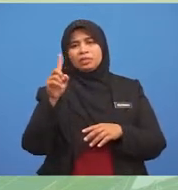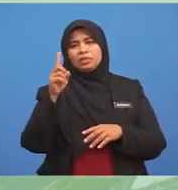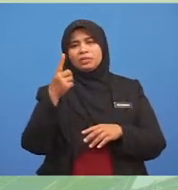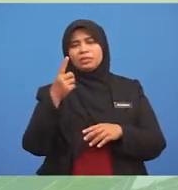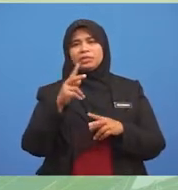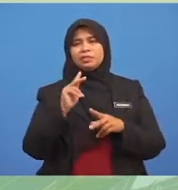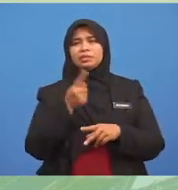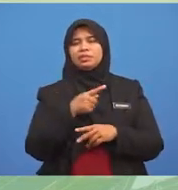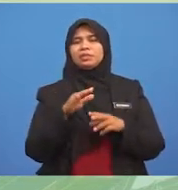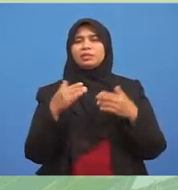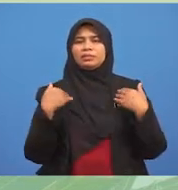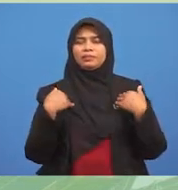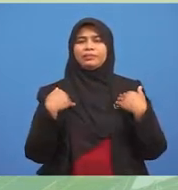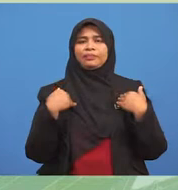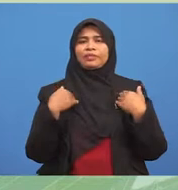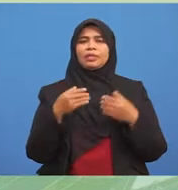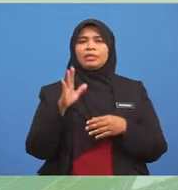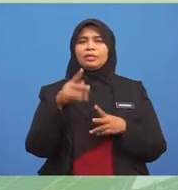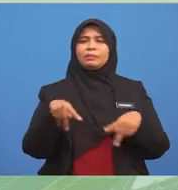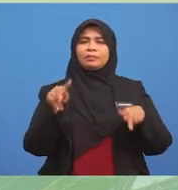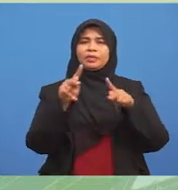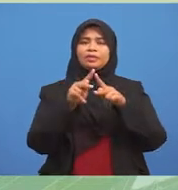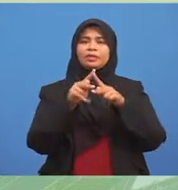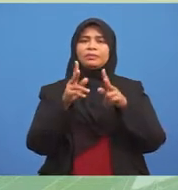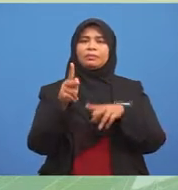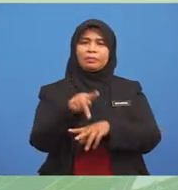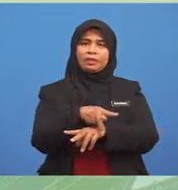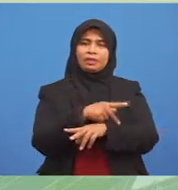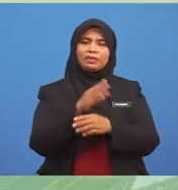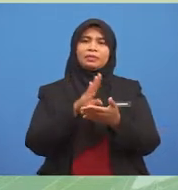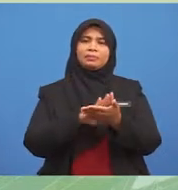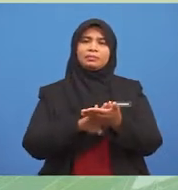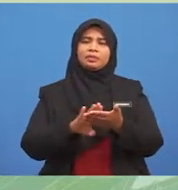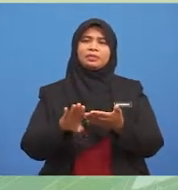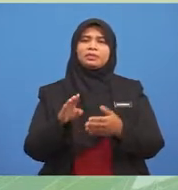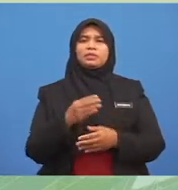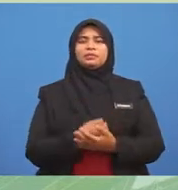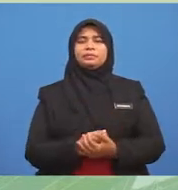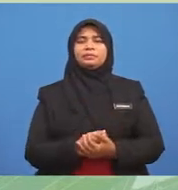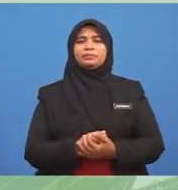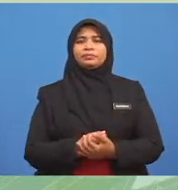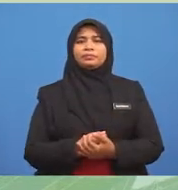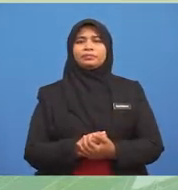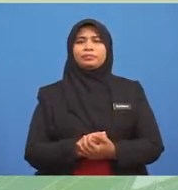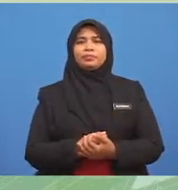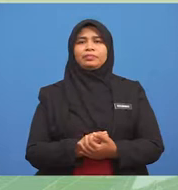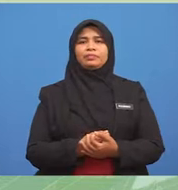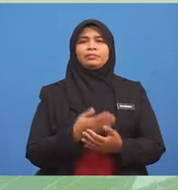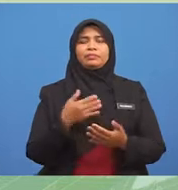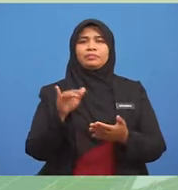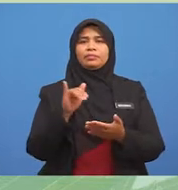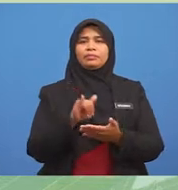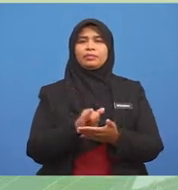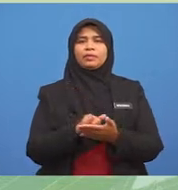tempat tersebut dan pakaian kita bersih daripada sebarang najis dan kekotoran.